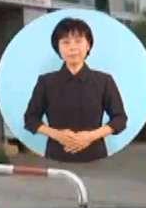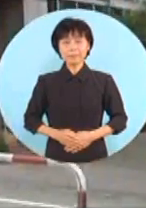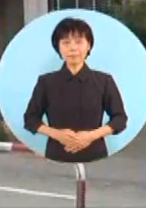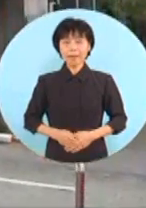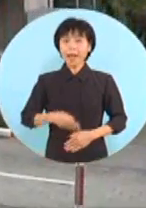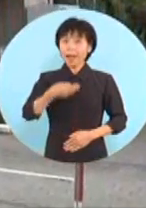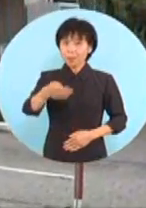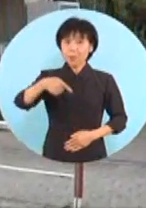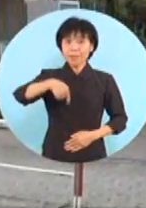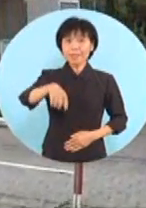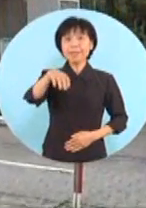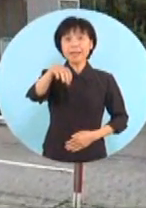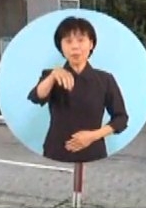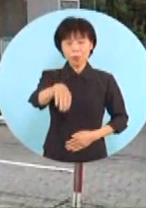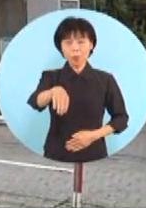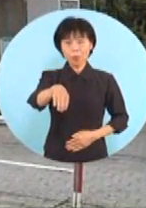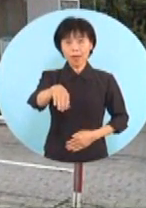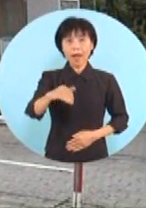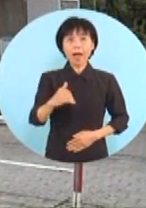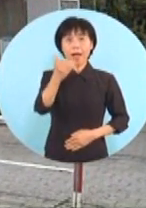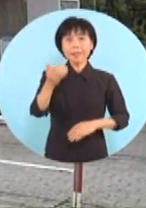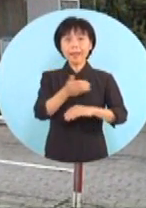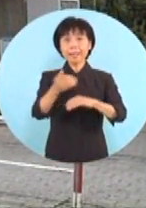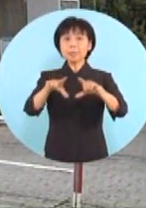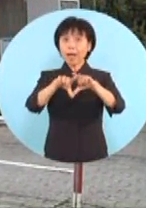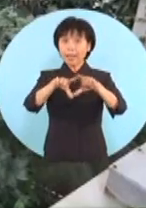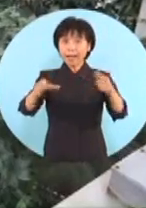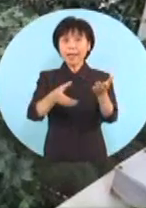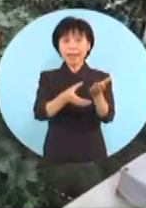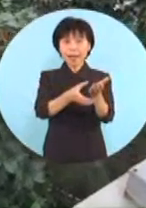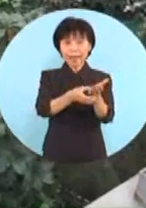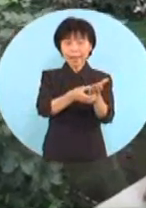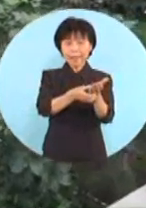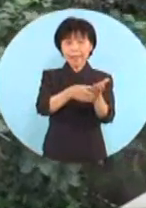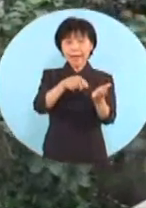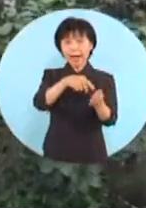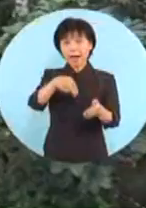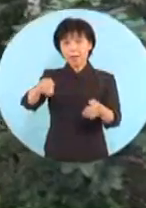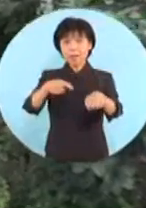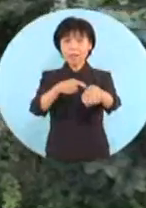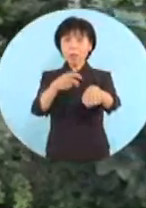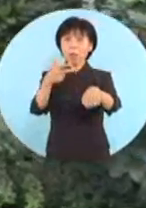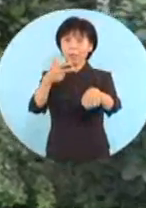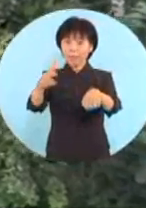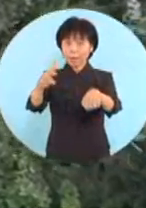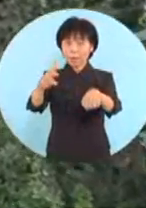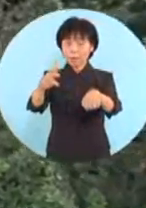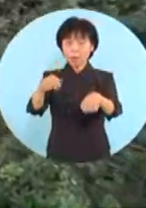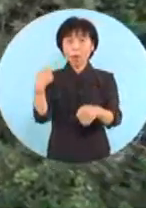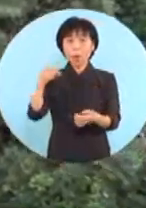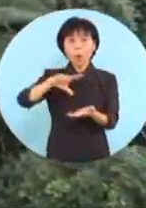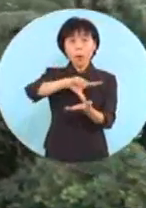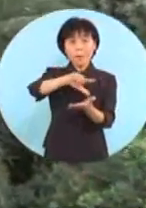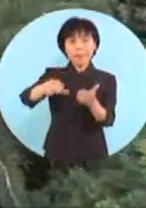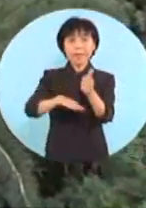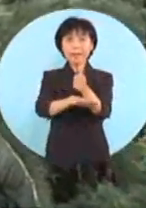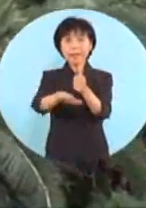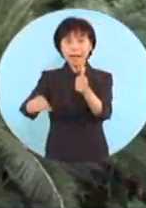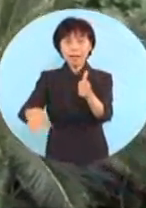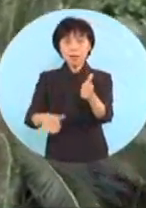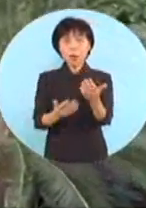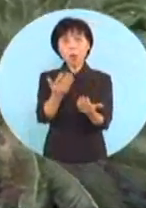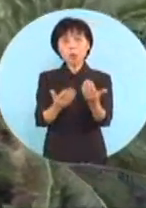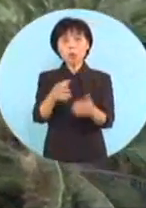次にやってきたのは都営三田線高島平駅から徒歩7分のところにある熱帯環境植物